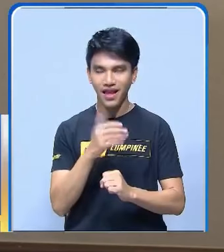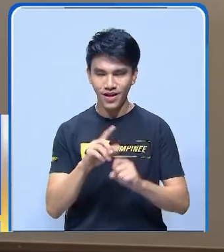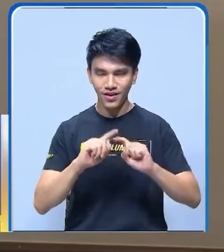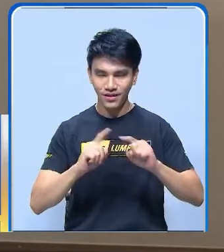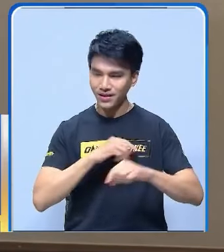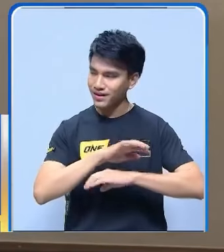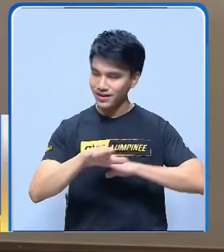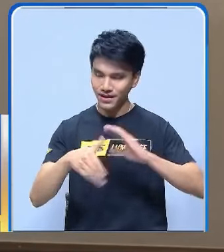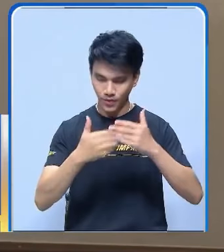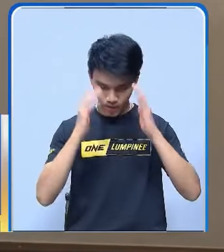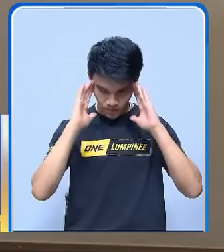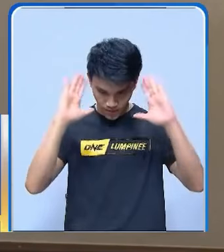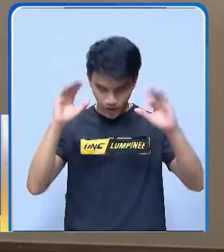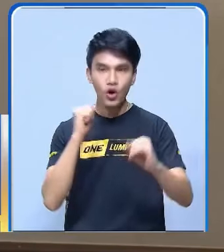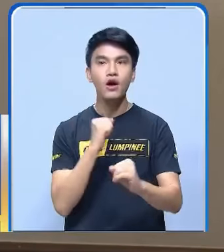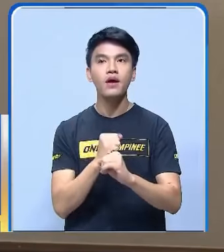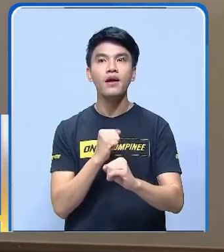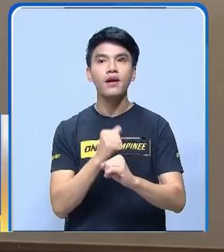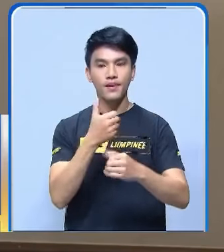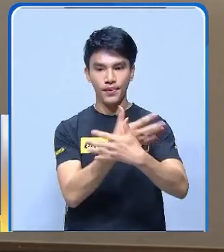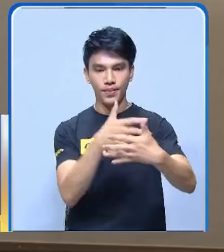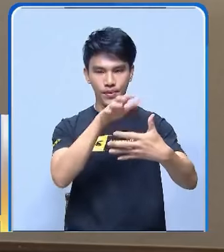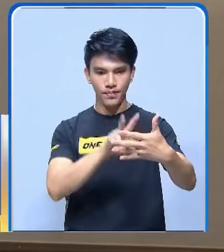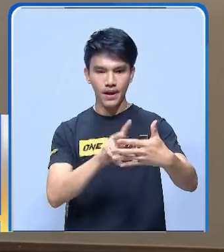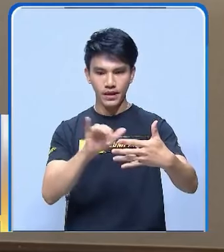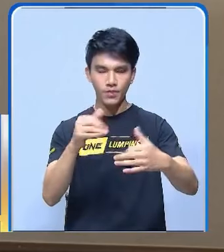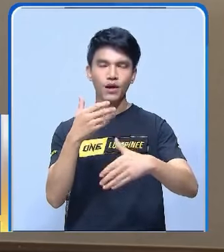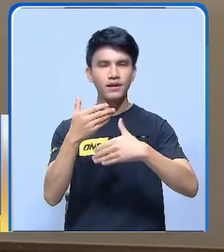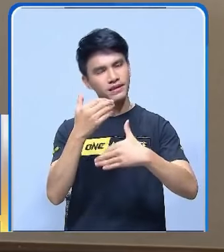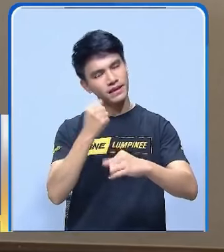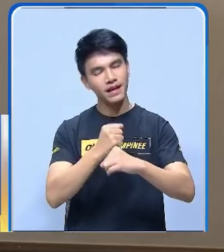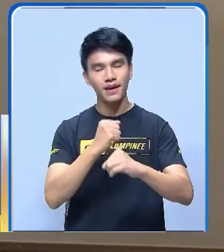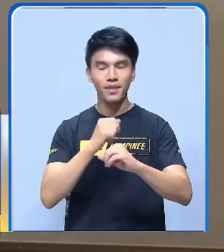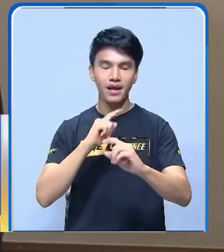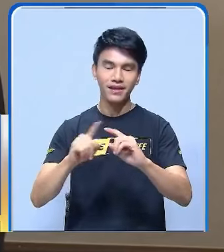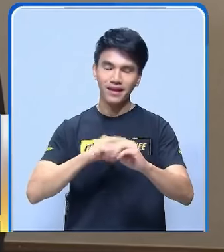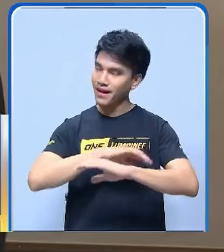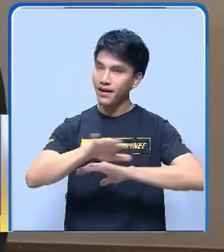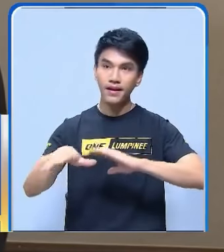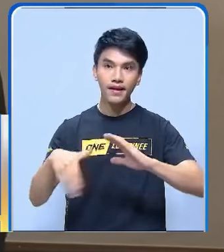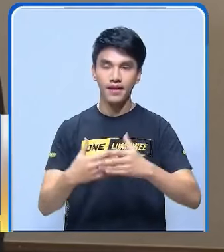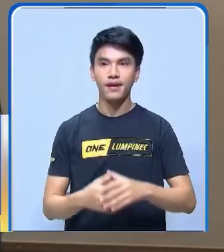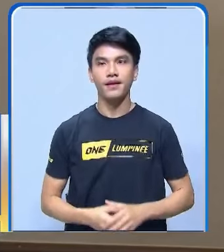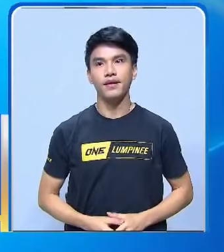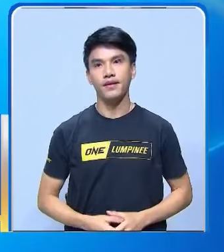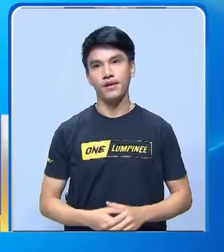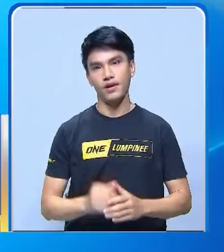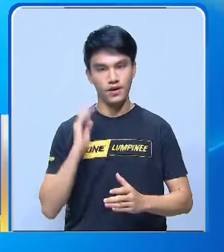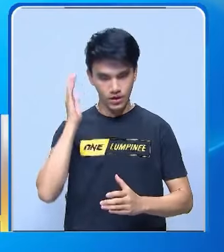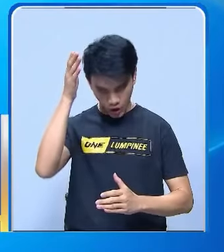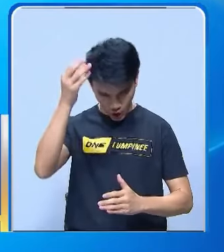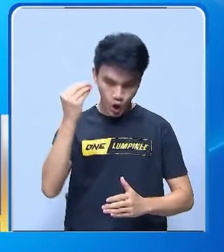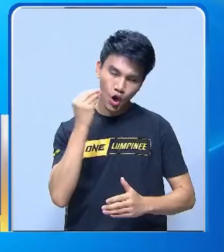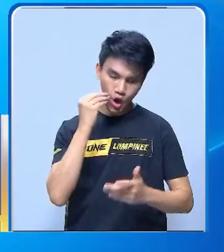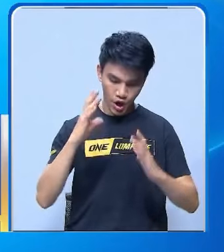างมีประสบการณ์ในการทำงานทั้งนโยบายและการขับเคลื่อนกิจการต่างๆในอดีตทั้งนั้นนะคะหลังจากนี้จะใช้บ้านพิษณุโลก